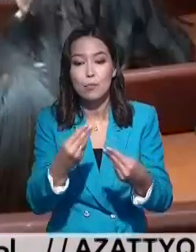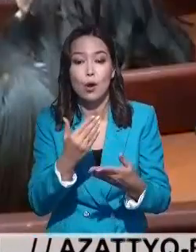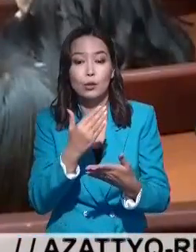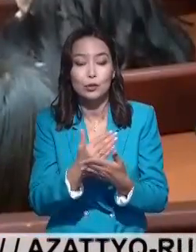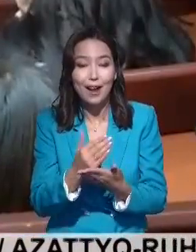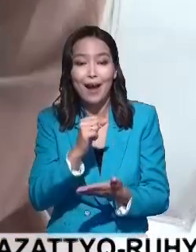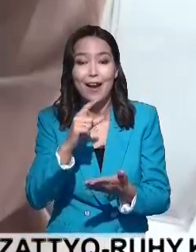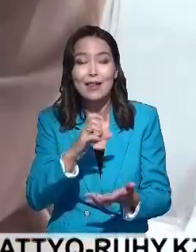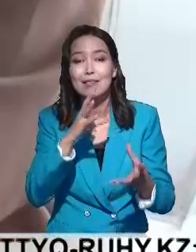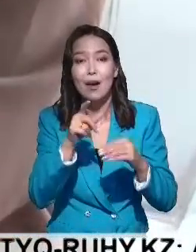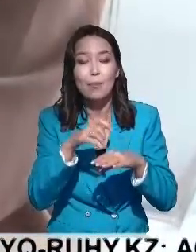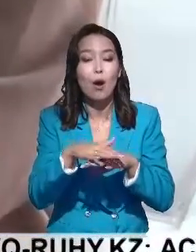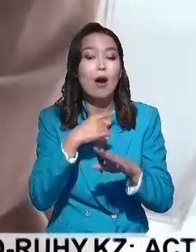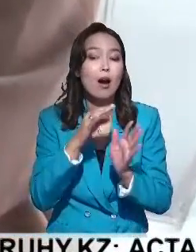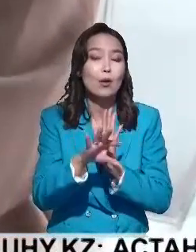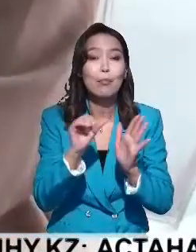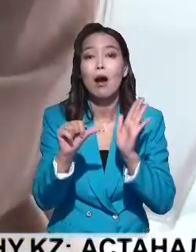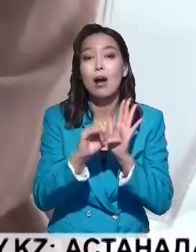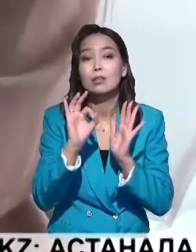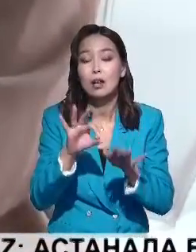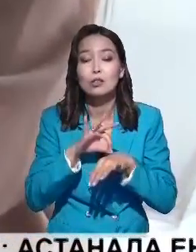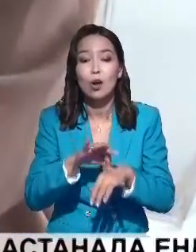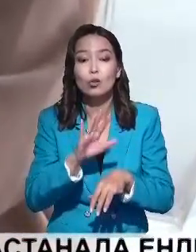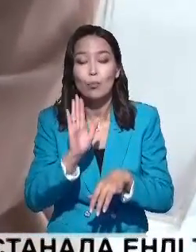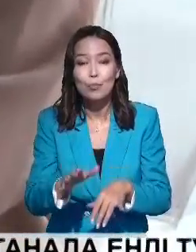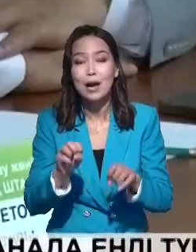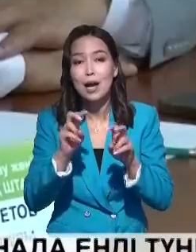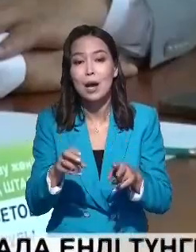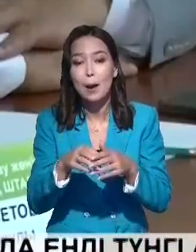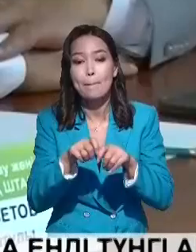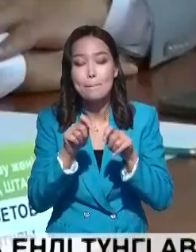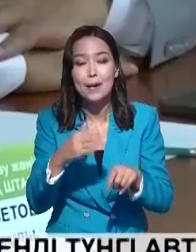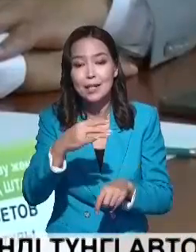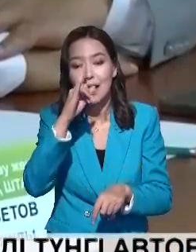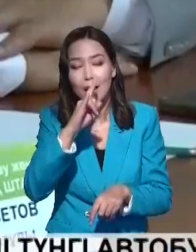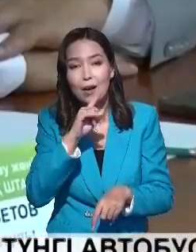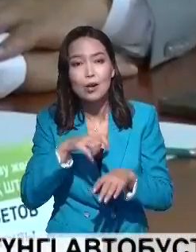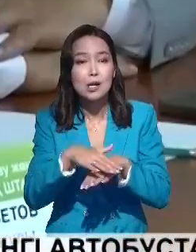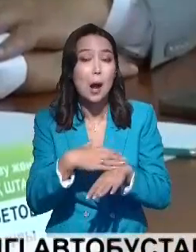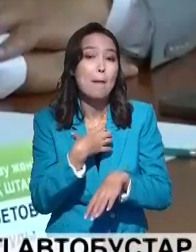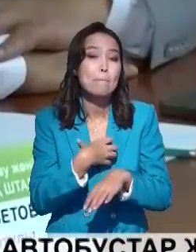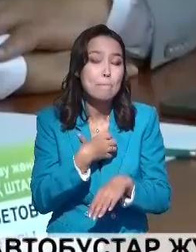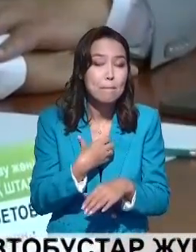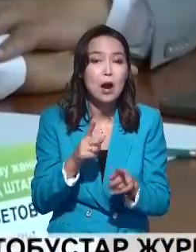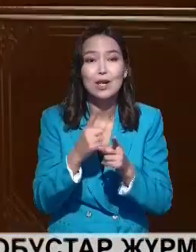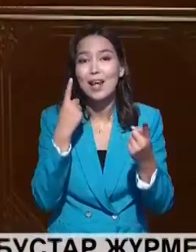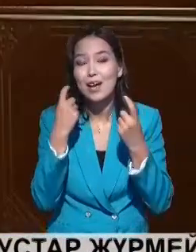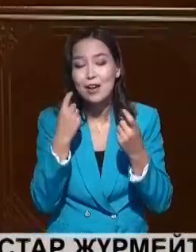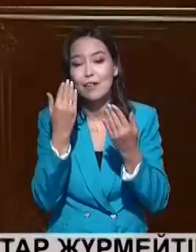жалпы халықтық референдум 6 қазанда өтеді. Арнайы штаб мүшелерінің мақсаты қазақстандықтарға маңызды шешім қабылдау үшін